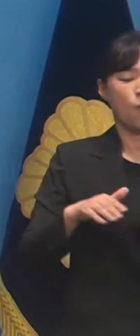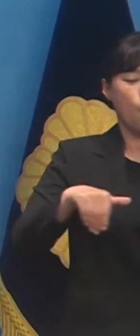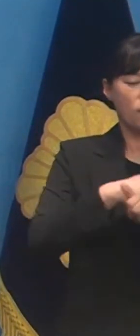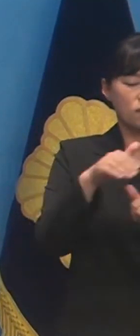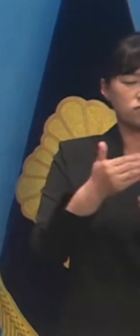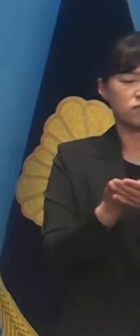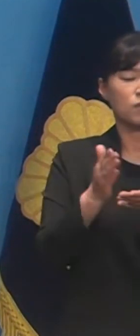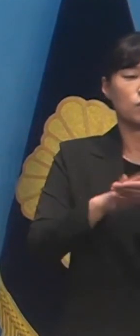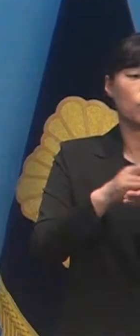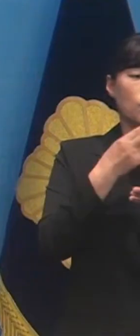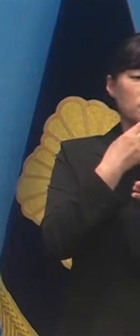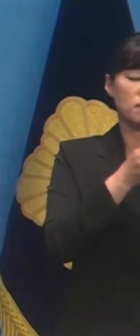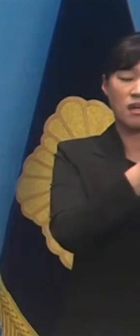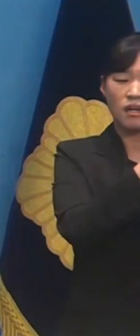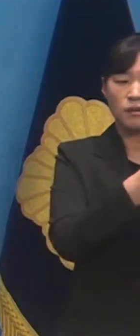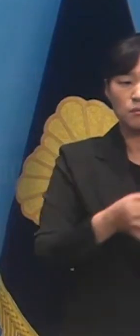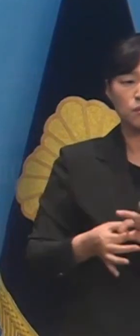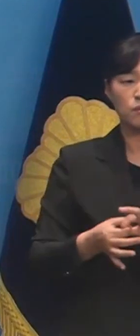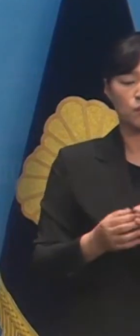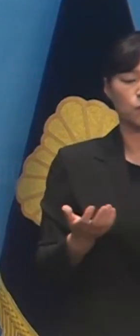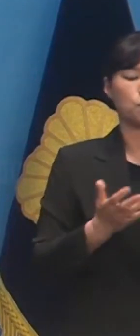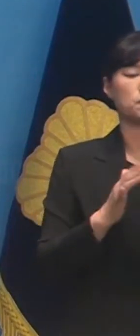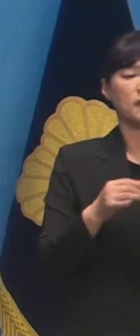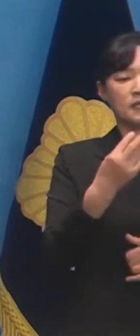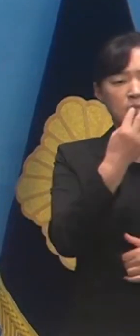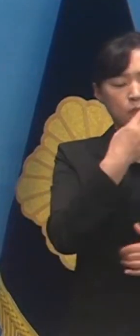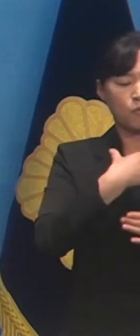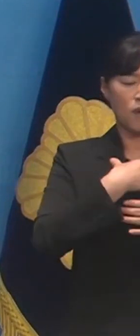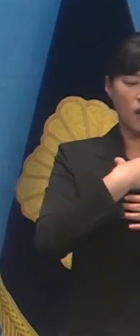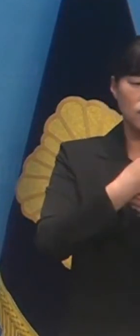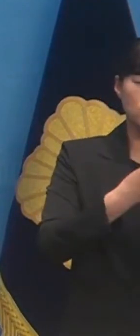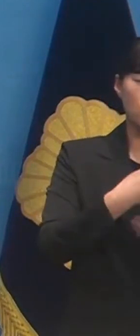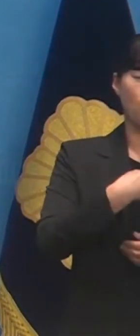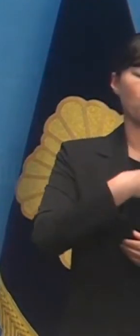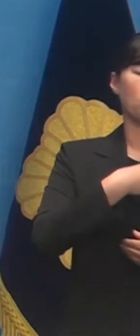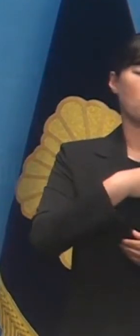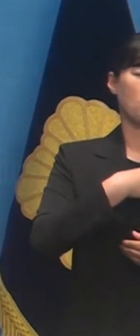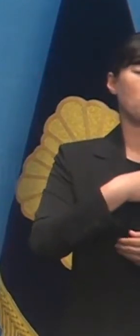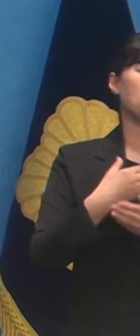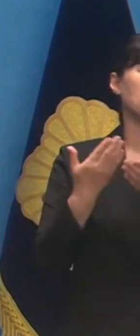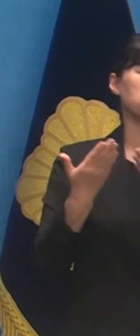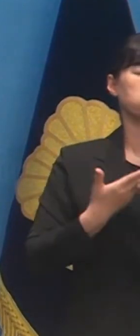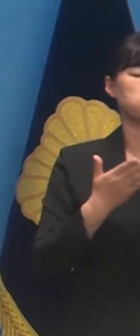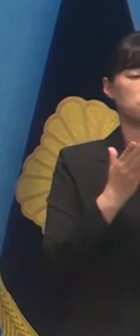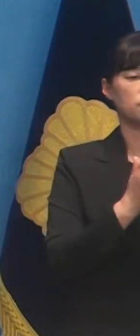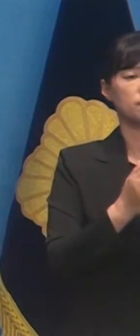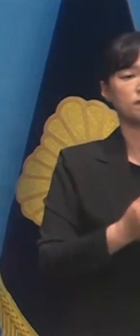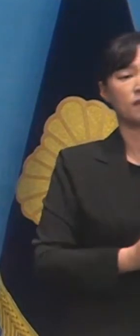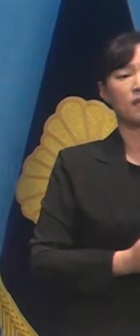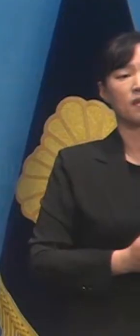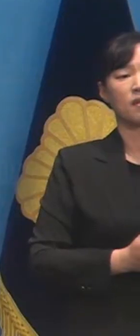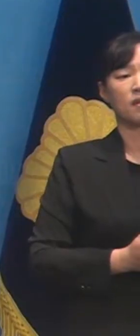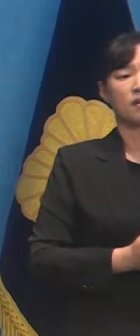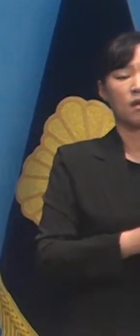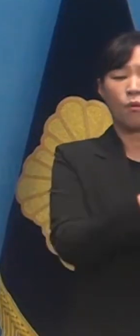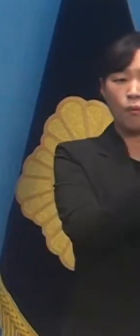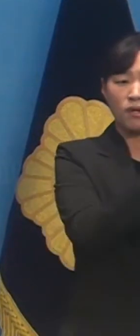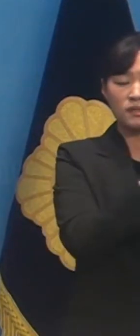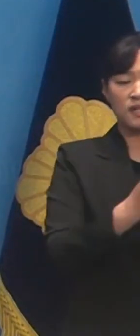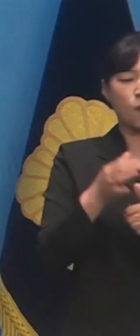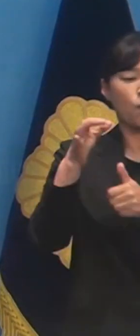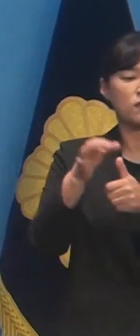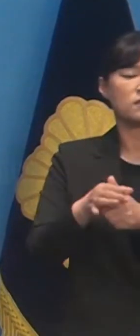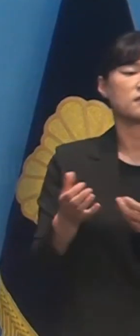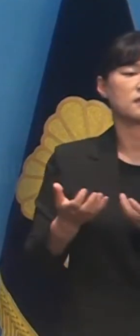개선되지 않은 채 계속해서 노동자의 생명과 안전이 위협받고 있습니다. 원하청 사업자